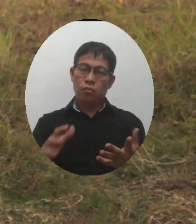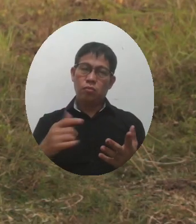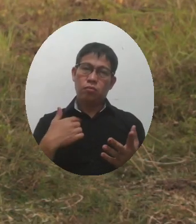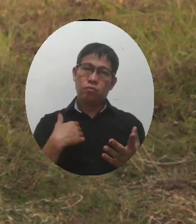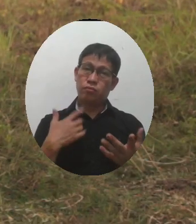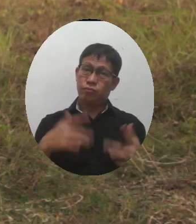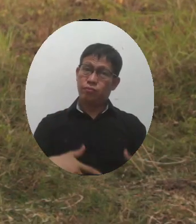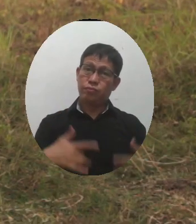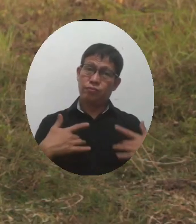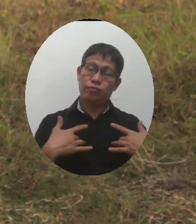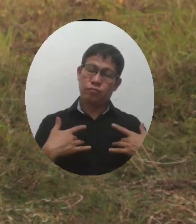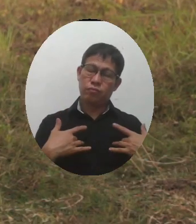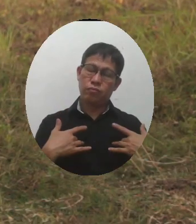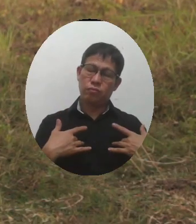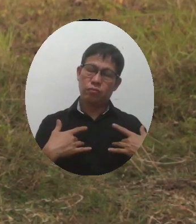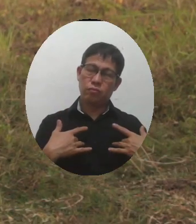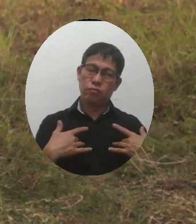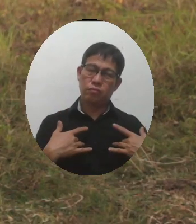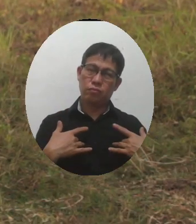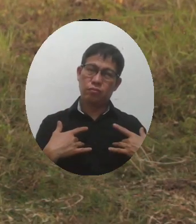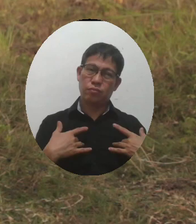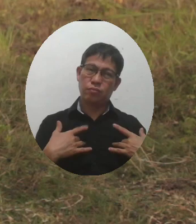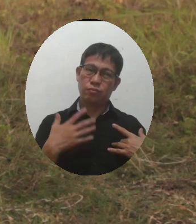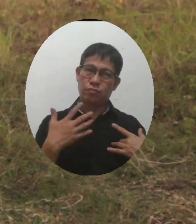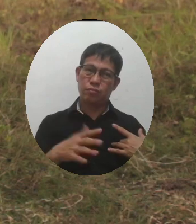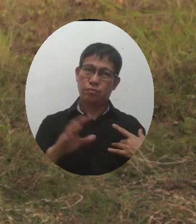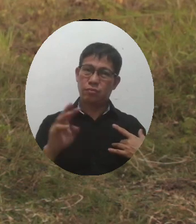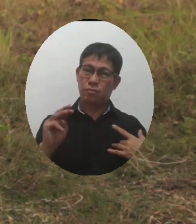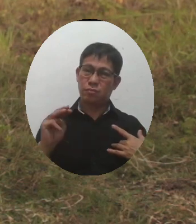po yung sitwasyon namin